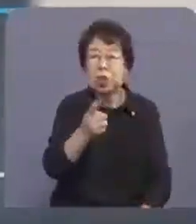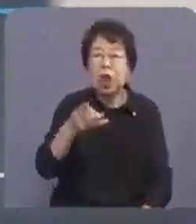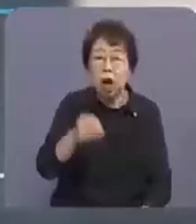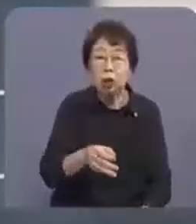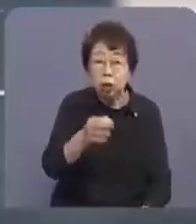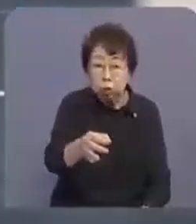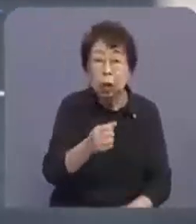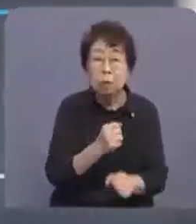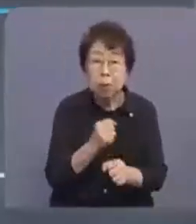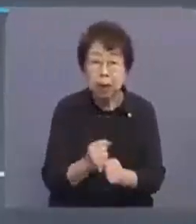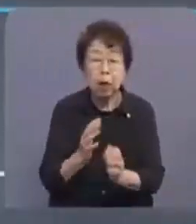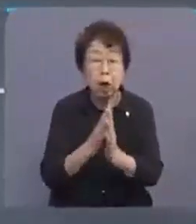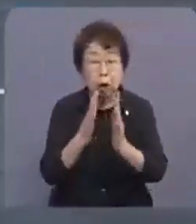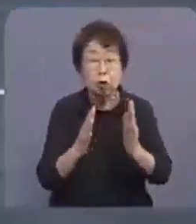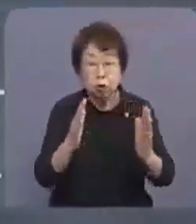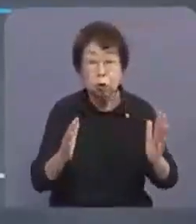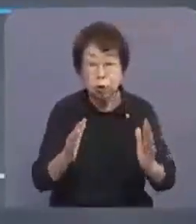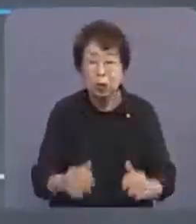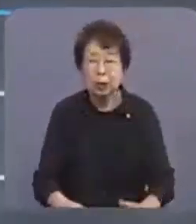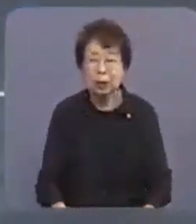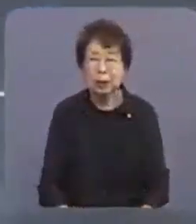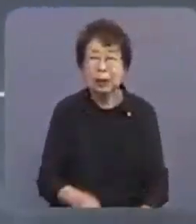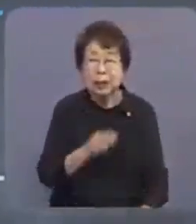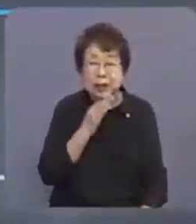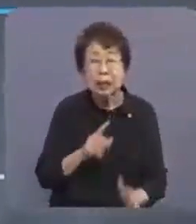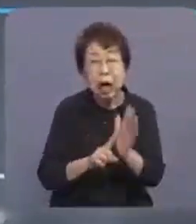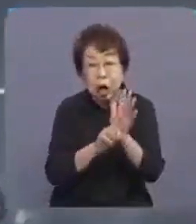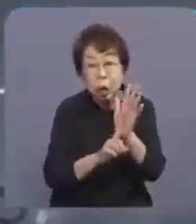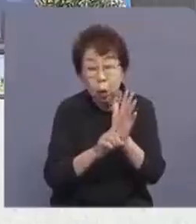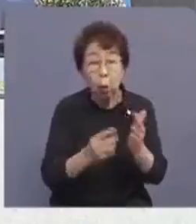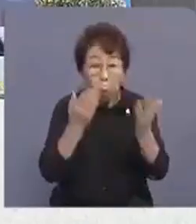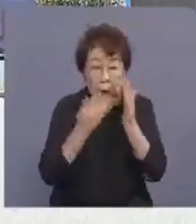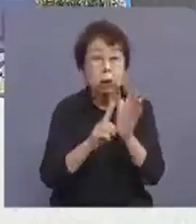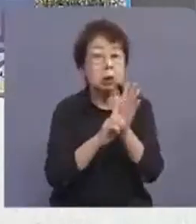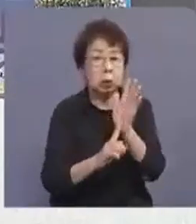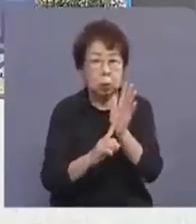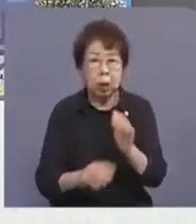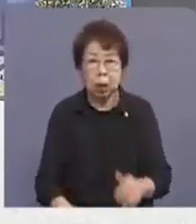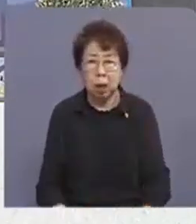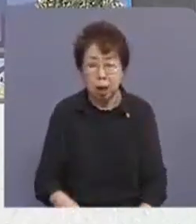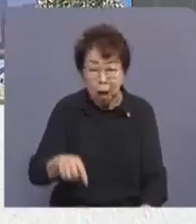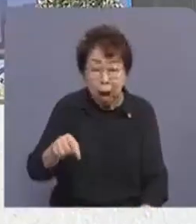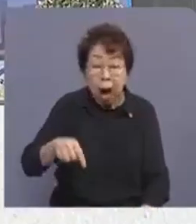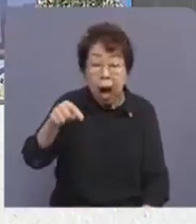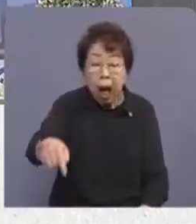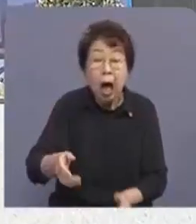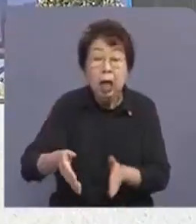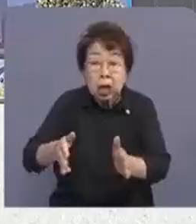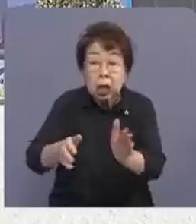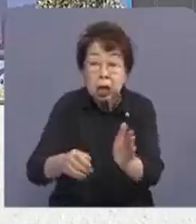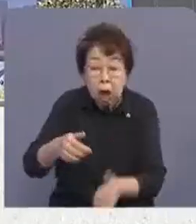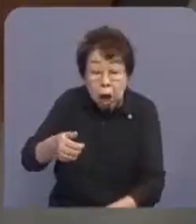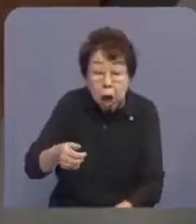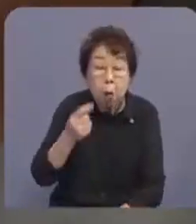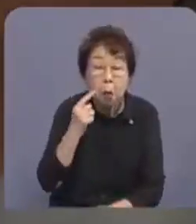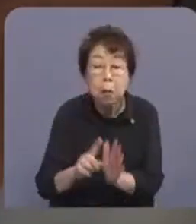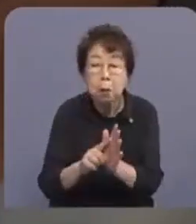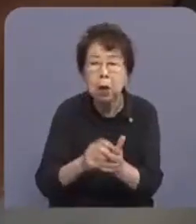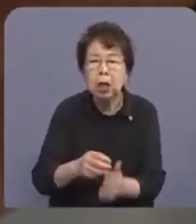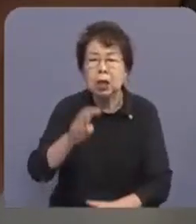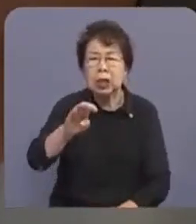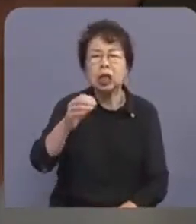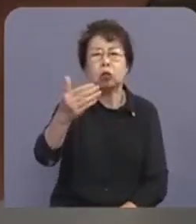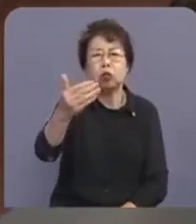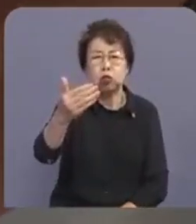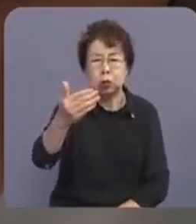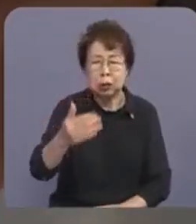투입해 조성한 도시숲입니다. 실제 기온 차이도 뚜렷합니다. 숲 바깥 아스팔트 도로의 지면 온도는 최대